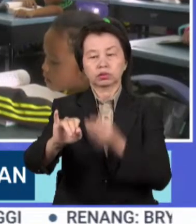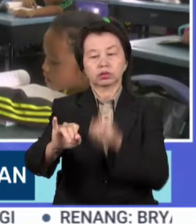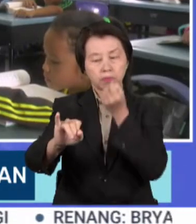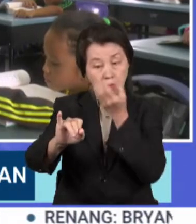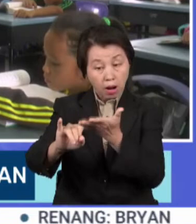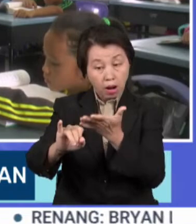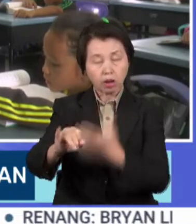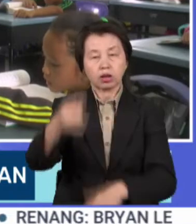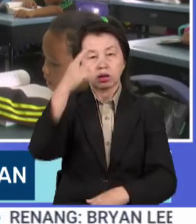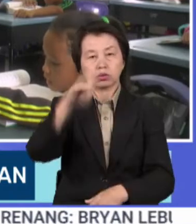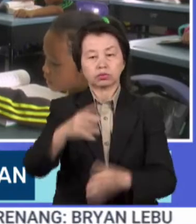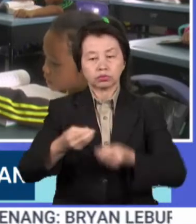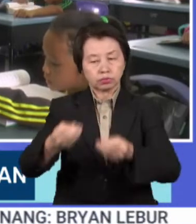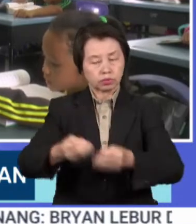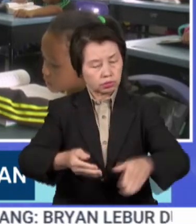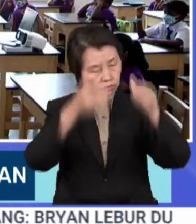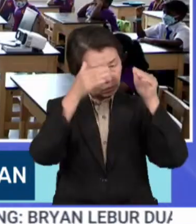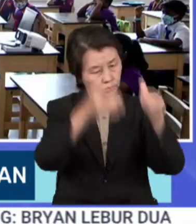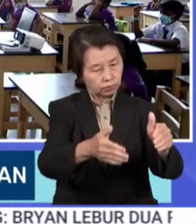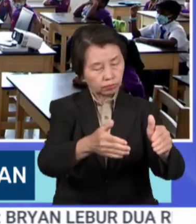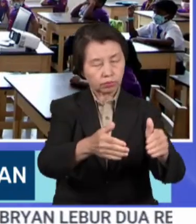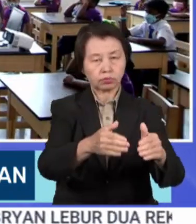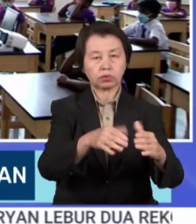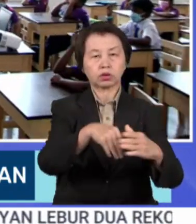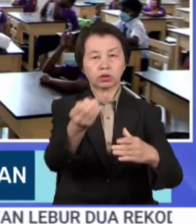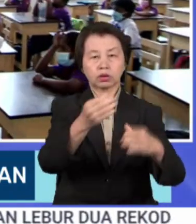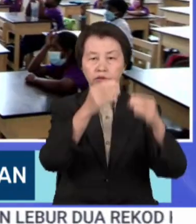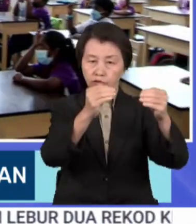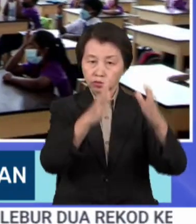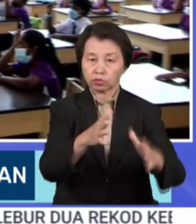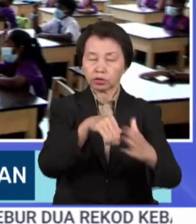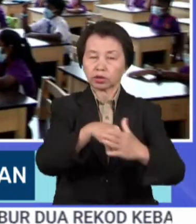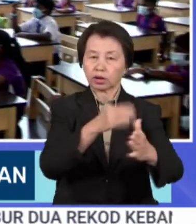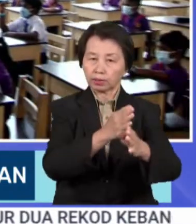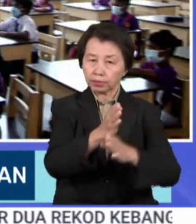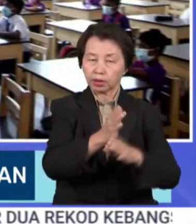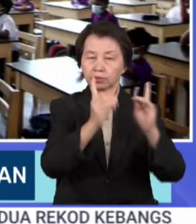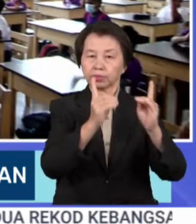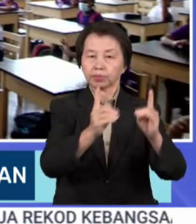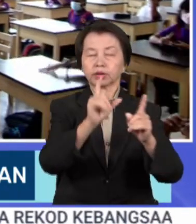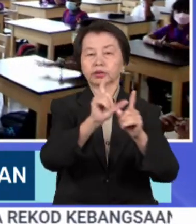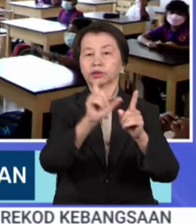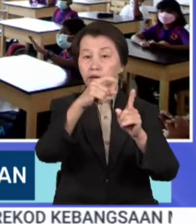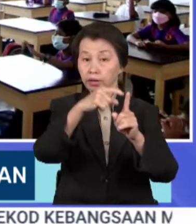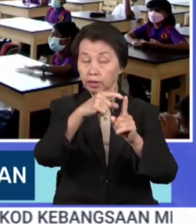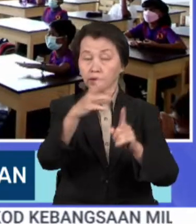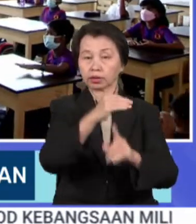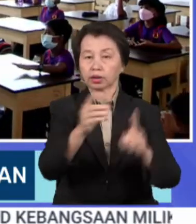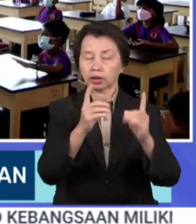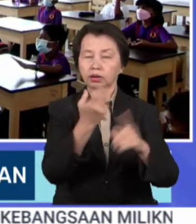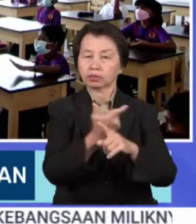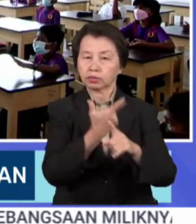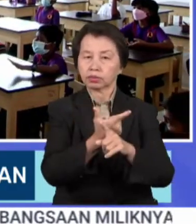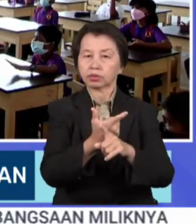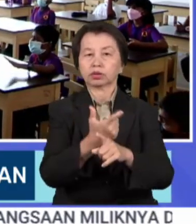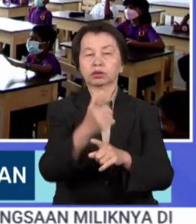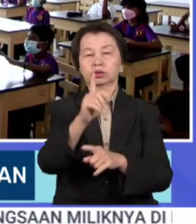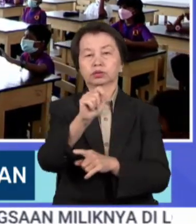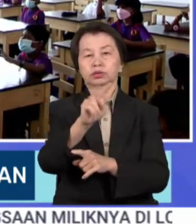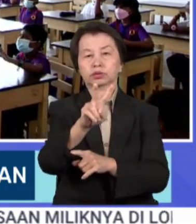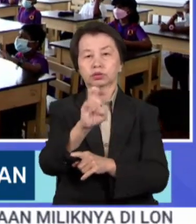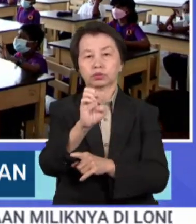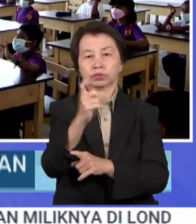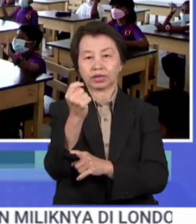dimaklumkan untuk memberi tumpuan kepada pengeluaran guru dalam bidang pendidikan teknikal dan latihan vocational TVET.